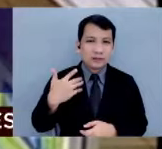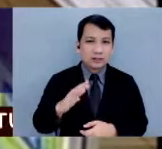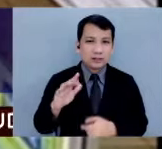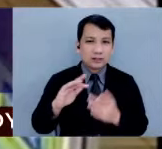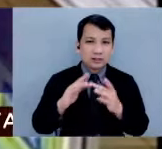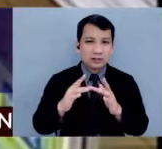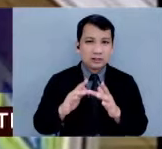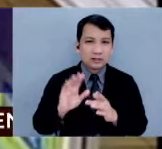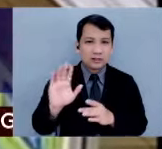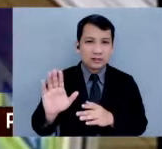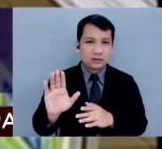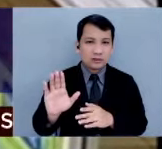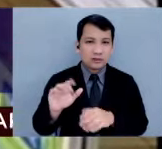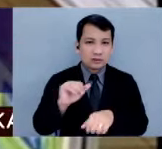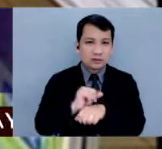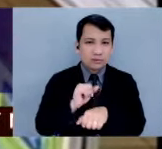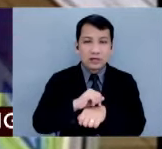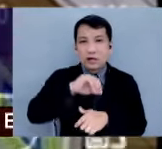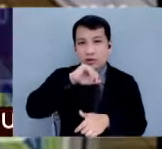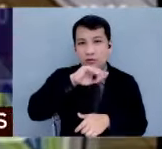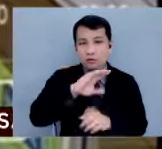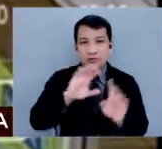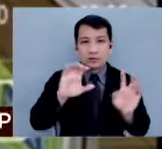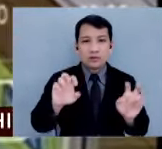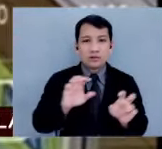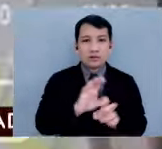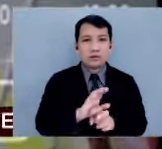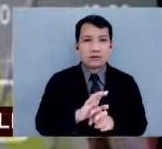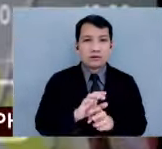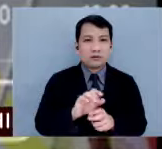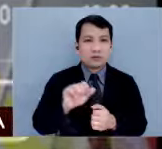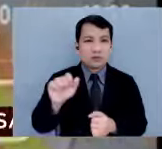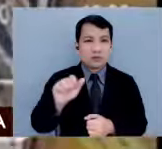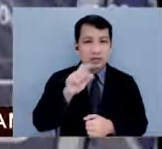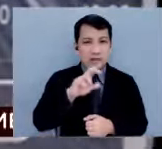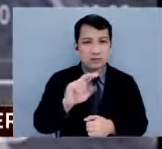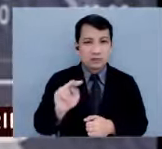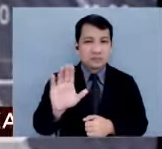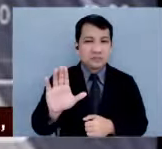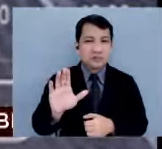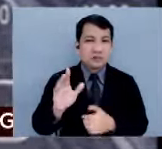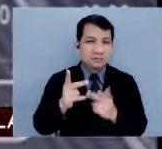ang working Lola na binansagan ngayong Super Ann sa kanilang lugar.